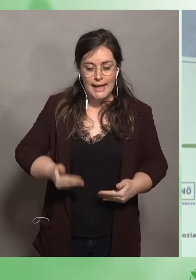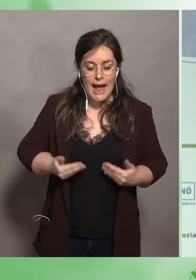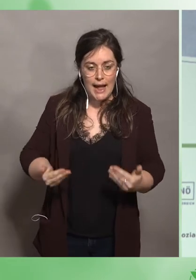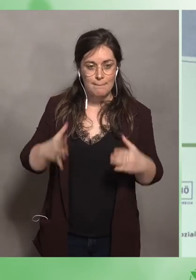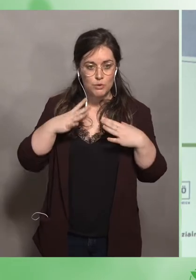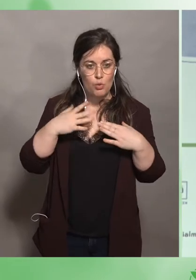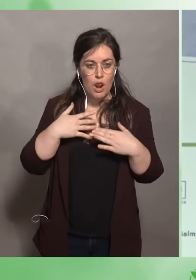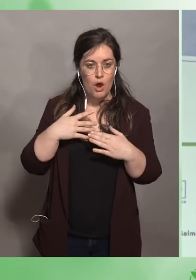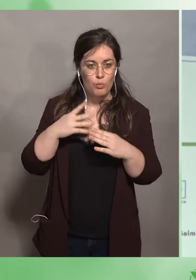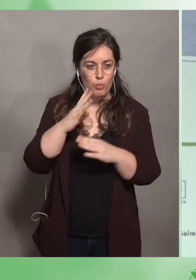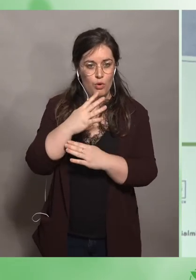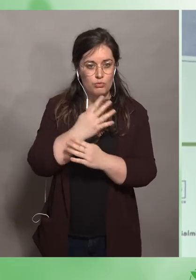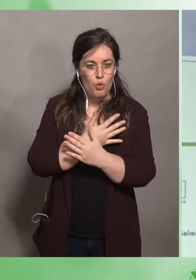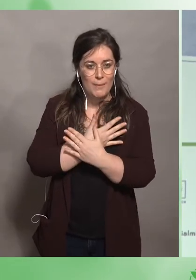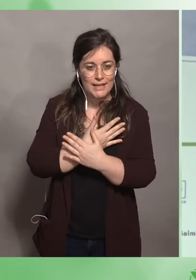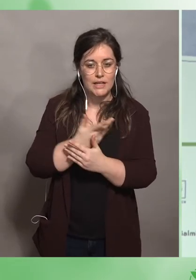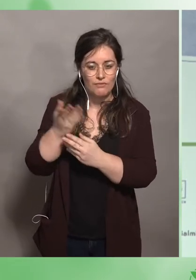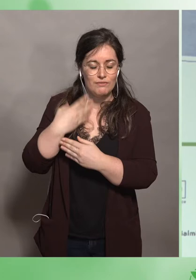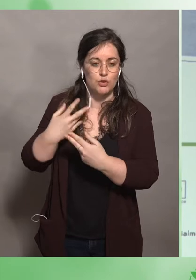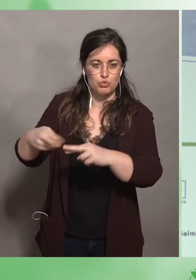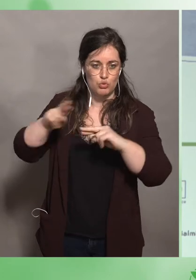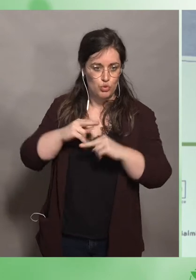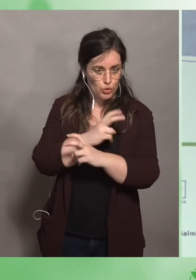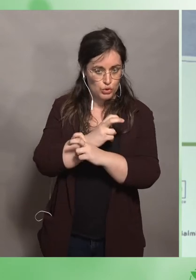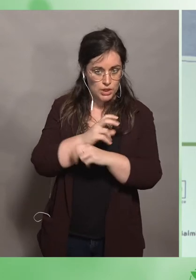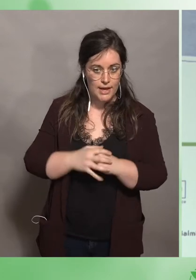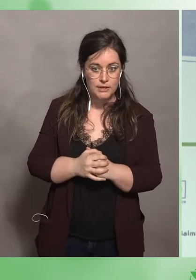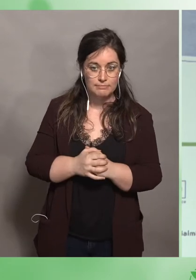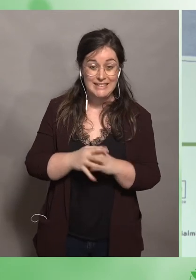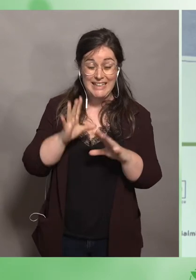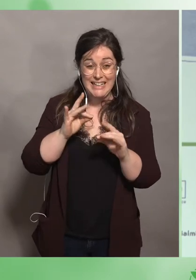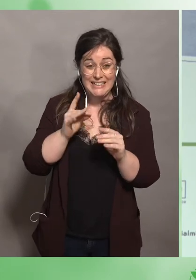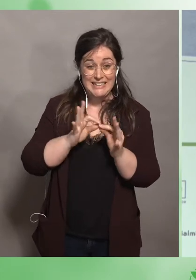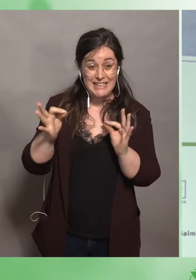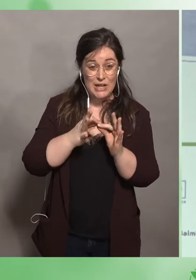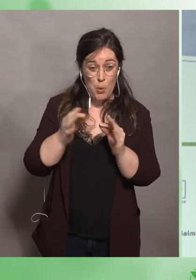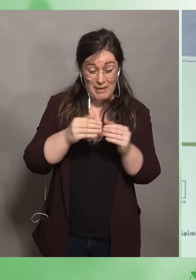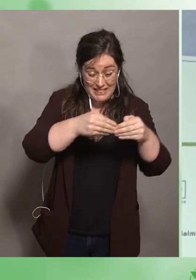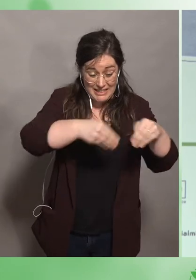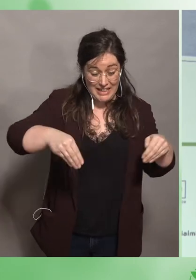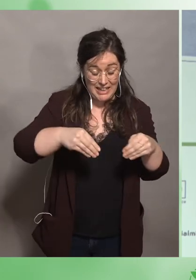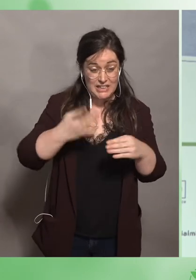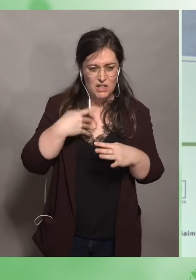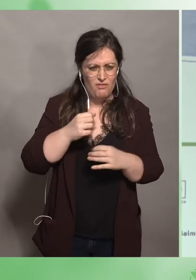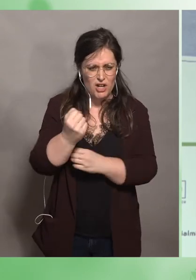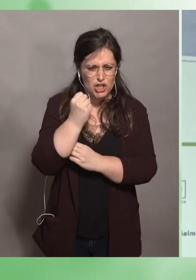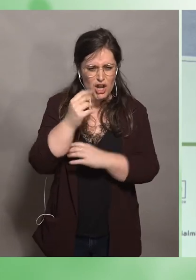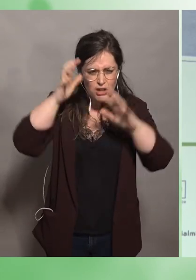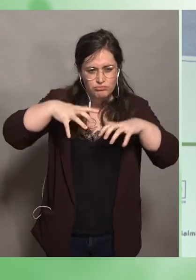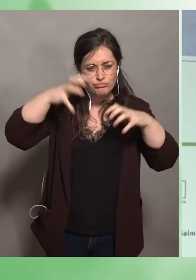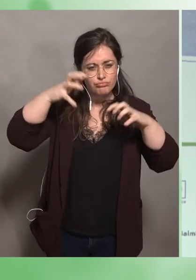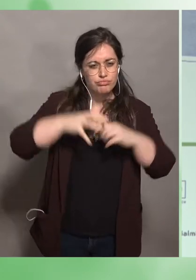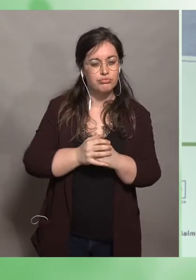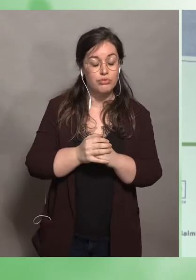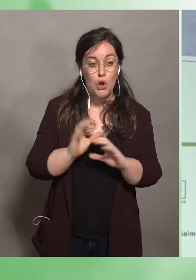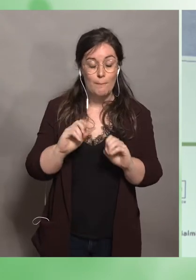in Rumänien wieder zurück nach Österreich. Und 10 Kilometer nach der rumänisch-ungarischen Grenze hat es angefangen, ganz, ganz stark zu regnen. Und